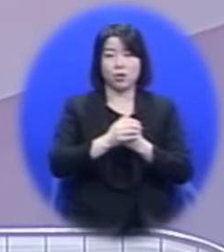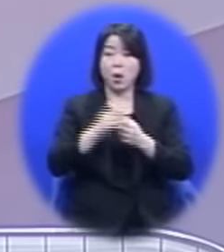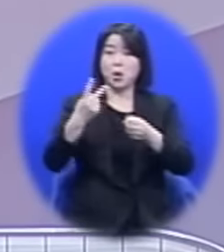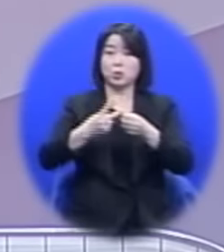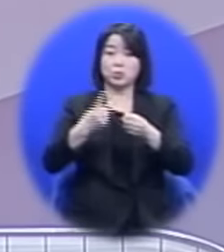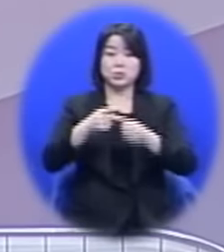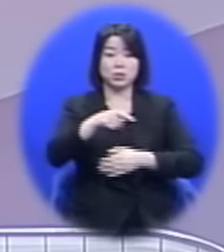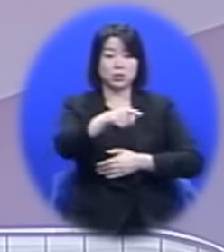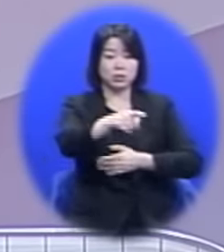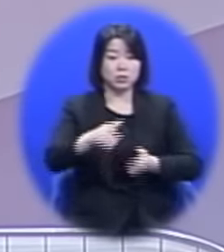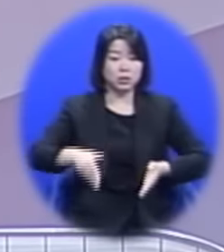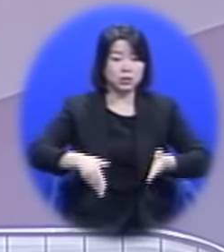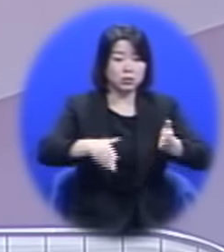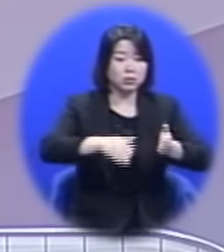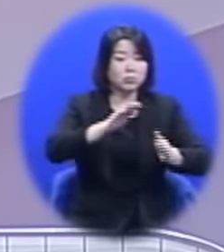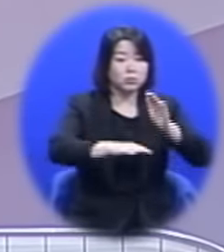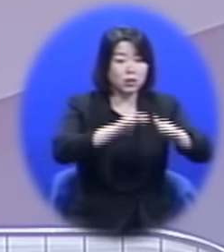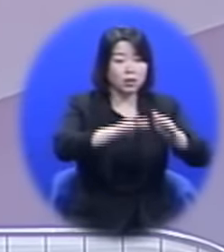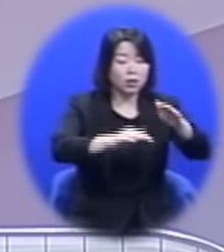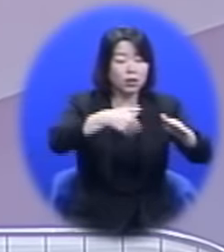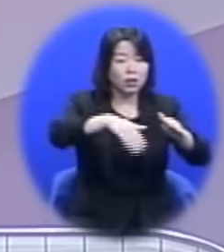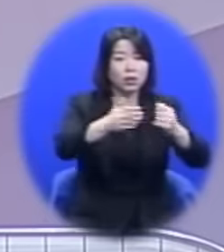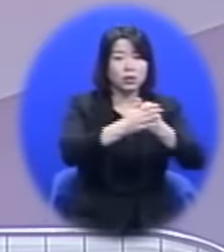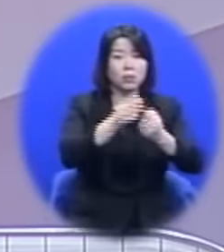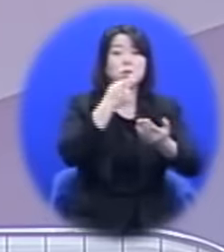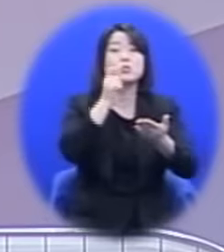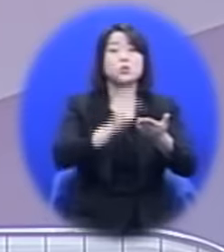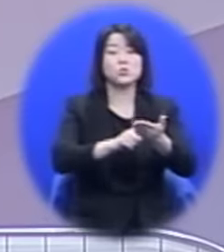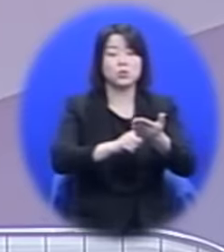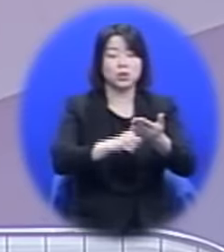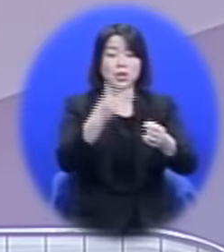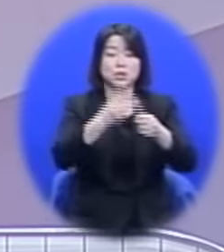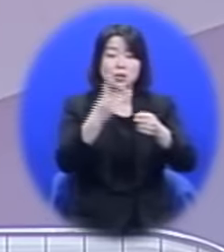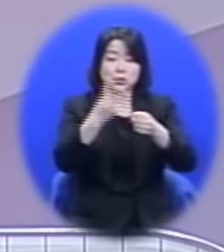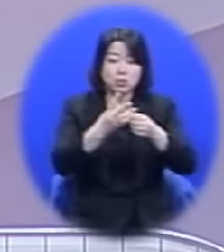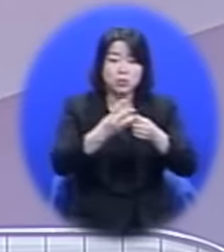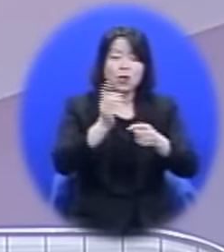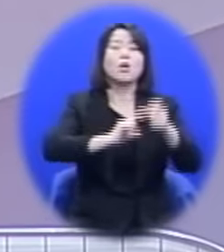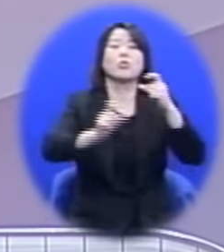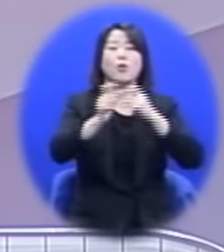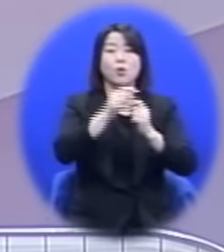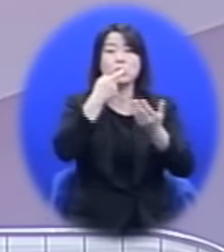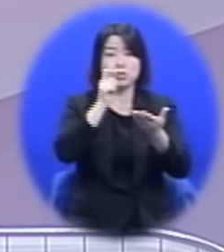번째는 그 길을 따라가는 거니까 너무 쉬워요. 세 번째는 더 쉽습니다.